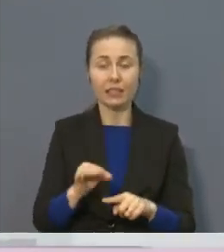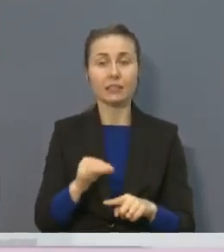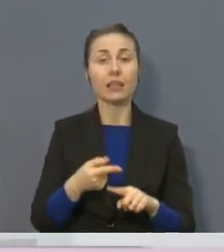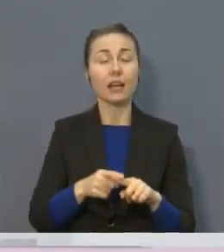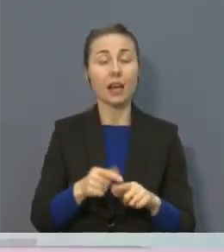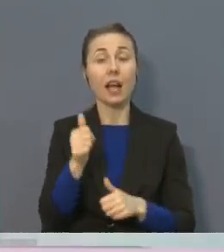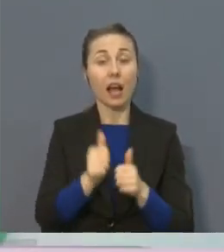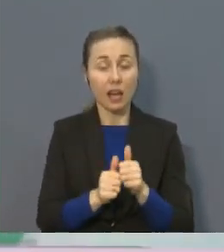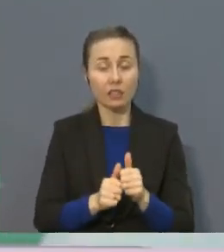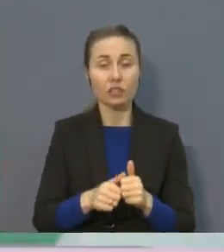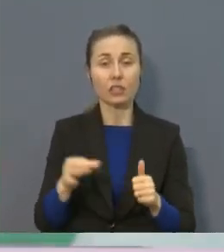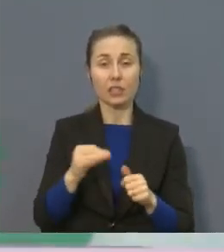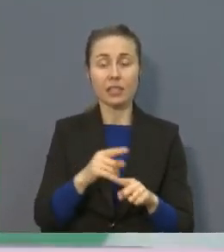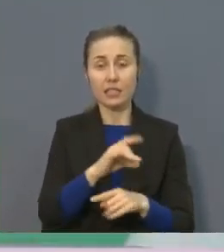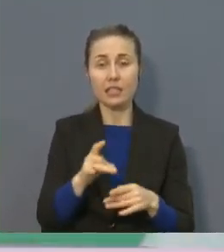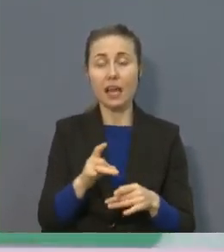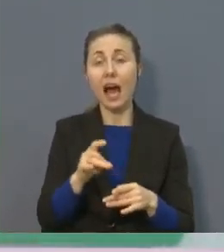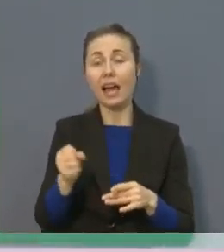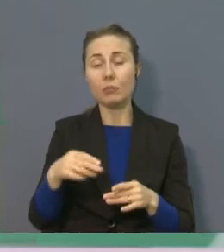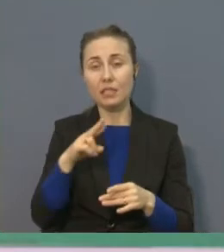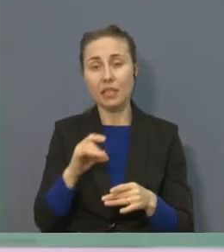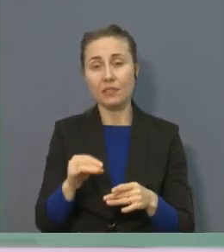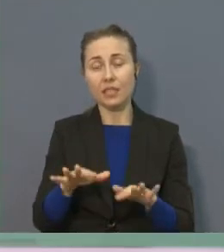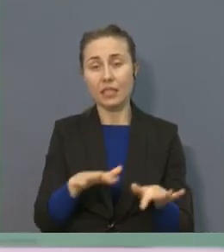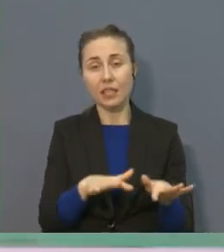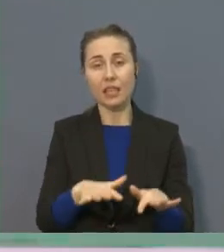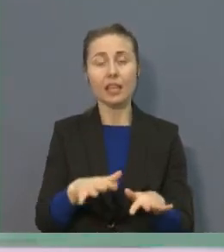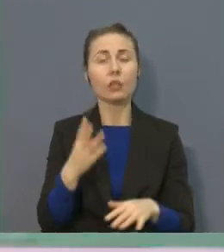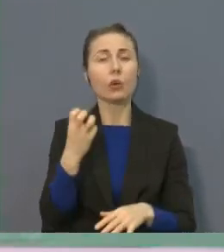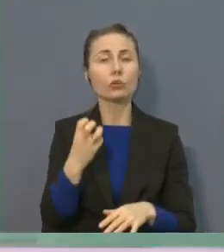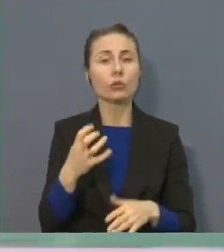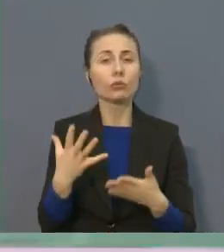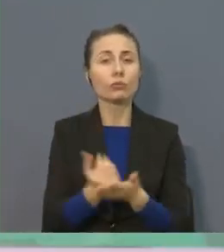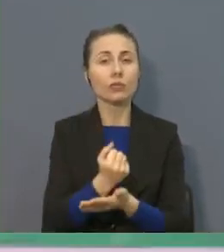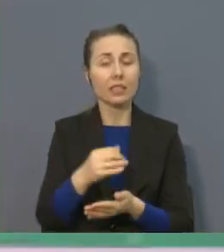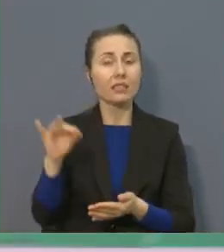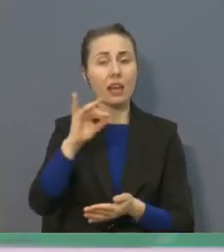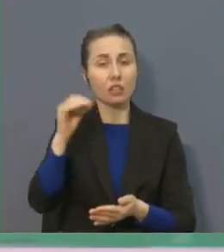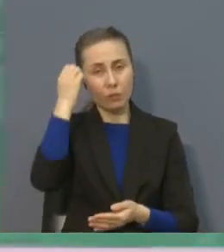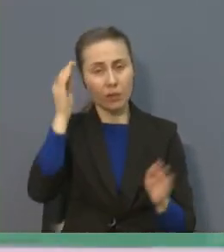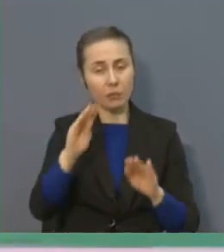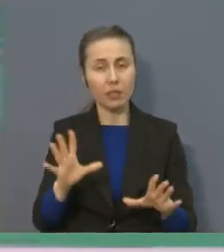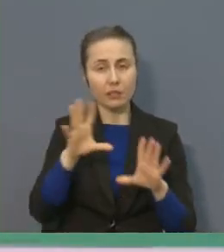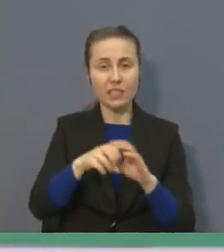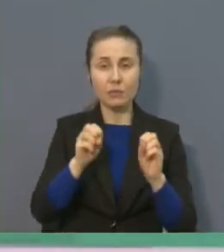әкімшілік аумақтық бірліктердің әрқайсысында 300-ге тарта тарихи нысан анықталған. Оларға арнайы топтамаға енгізілді.